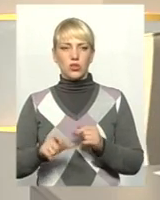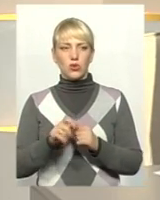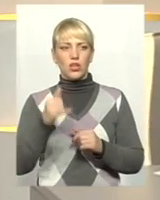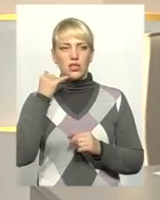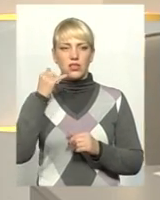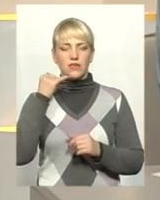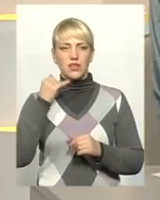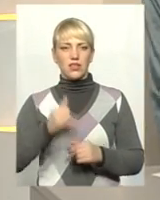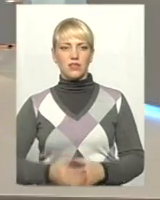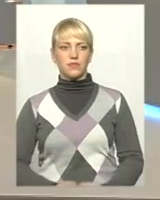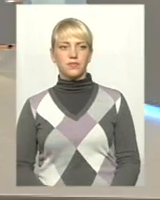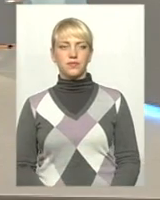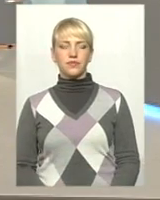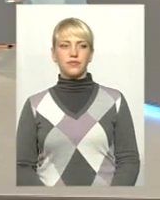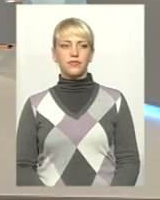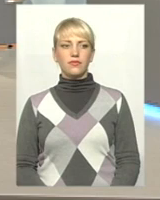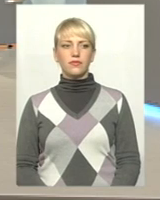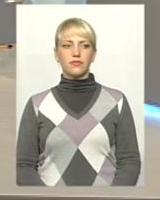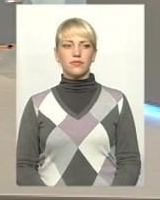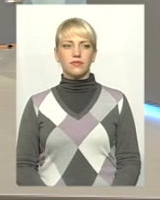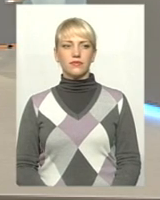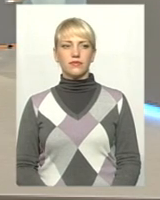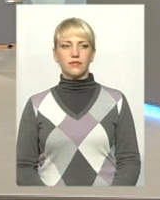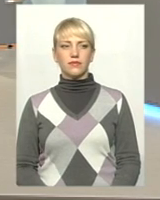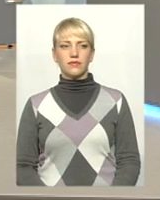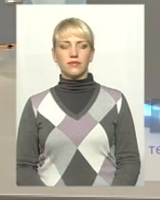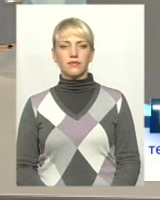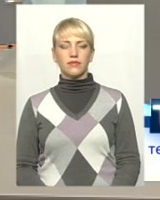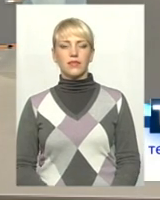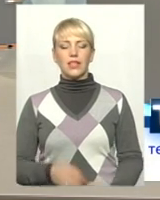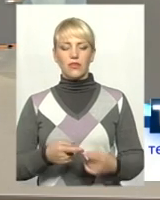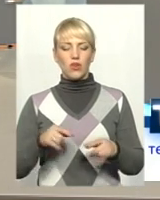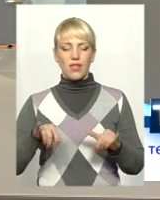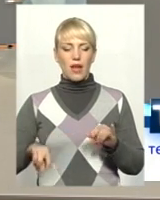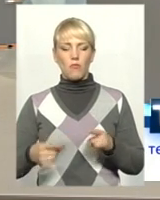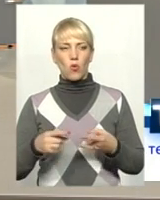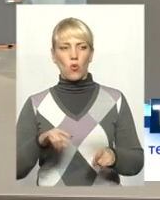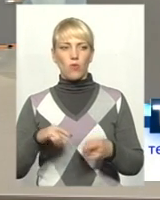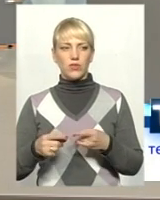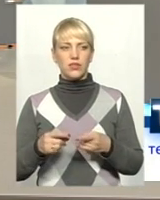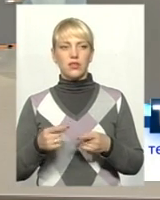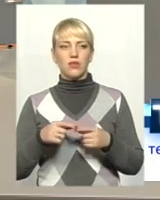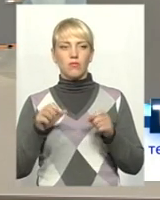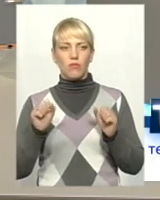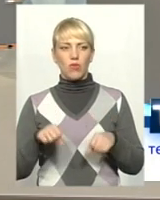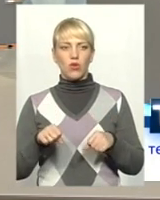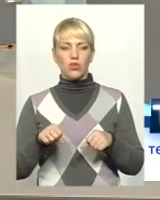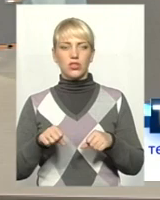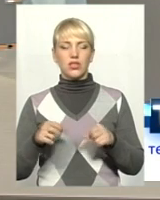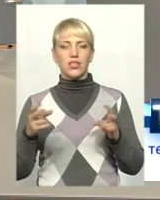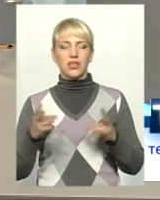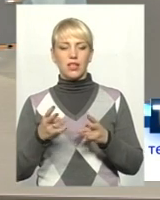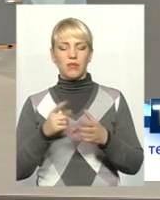дзвінки. Тому, в принципі, ту ямковість її можна і навіть